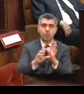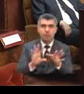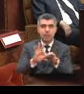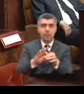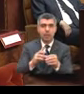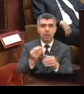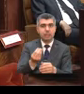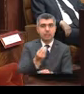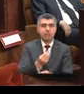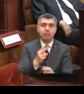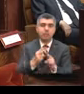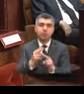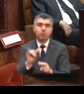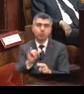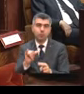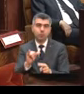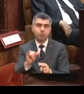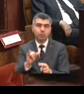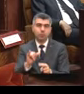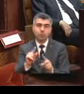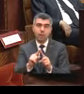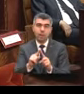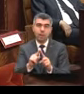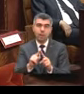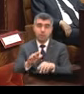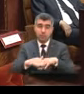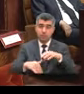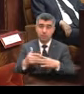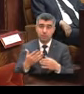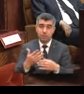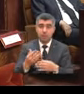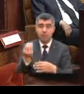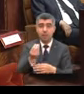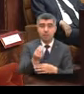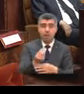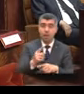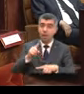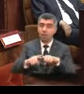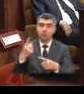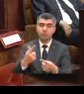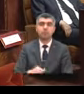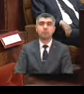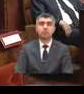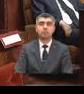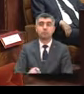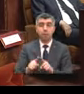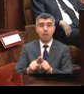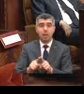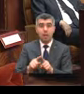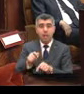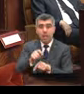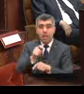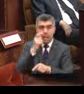هذا؟ هذا خروج عن القانون، هذا استغلال الأطفال، استغلال بشع. وكاينين عصابات كتستغل